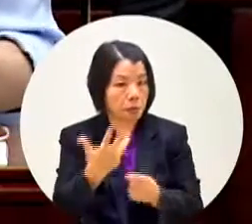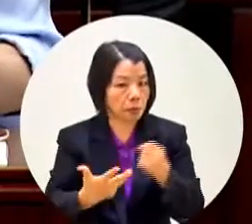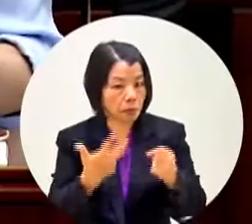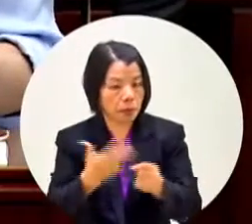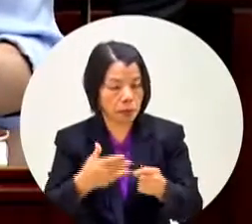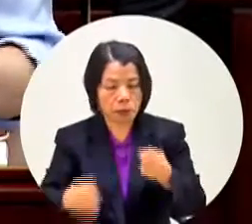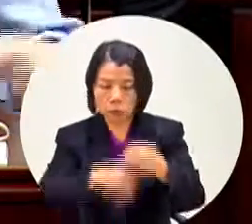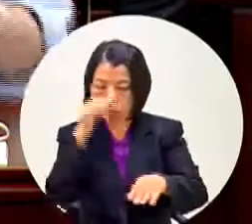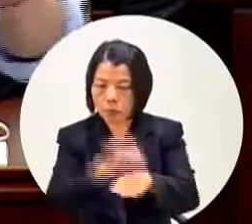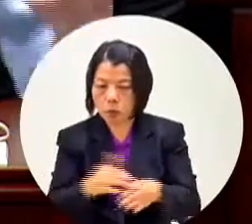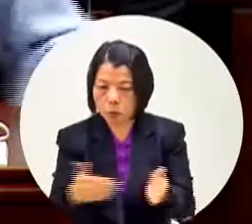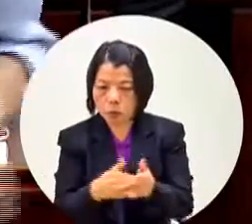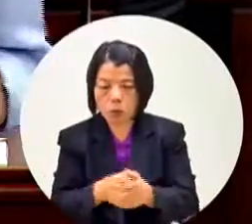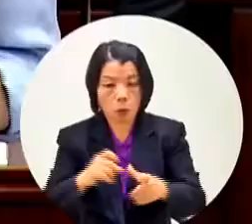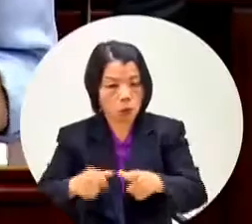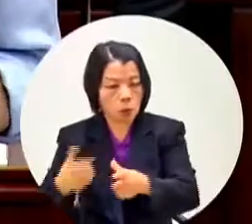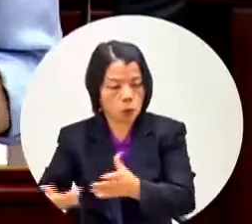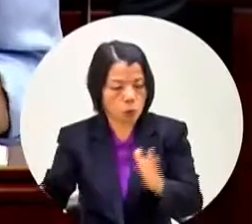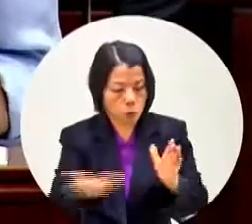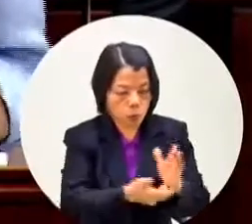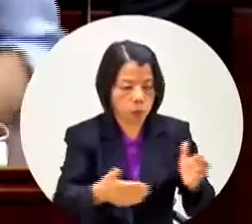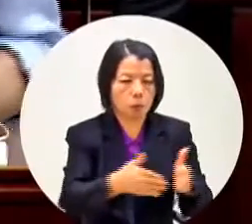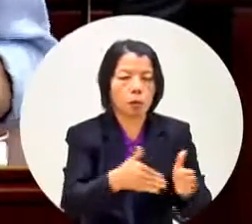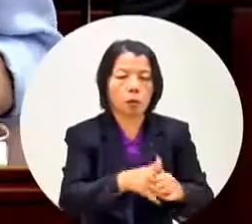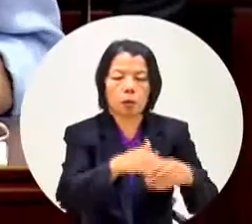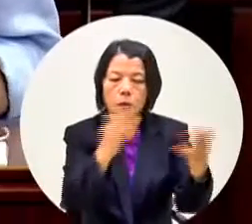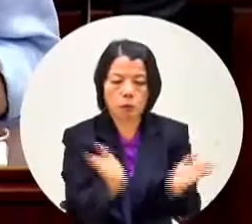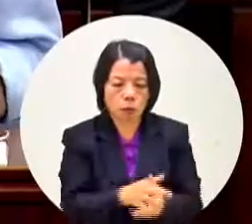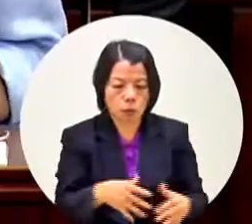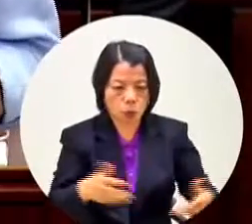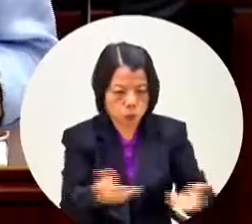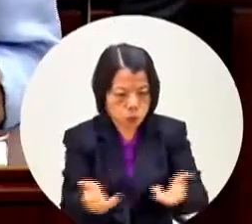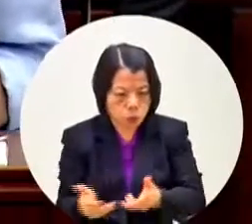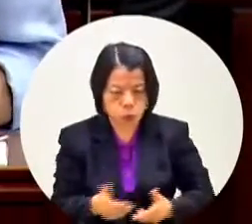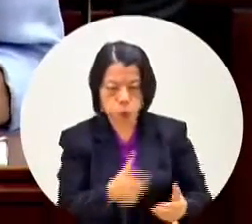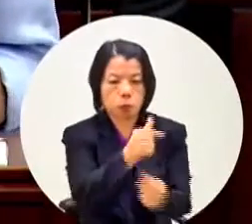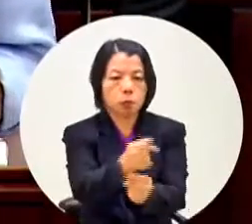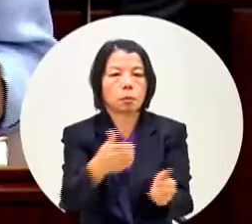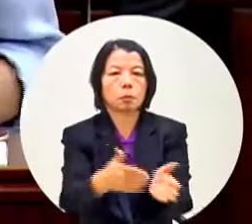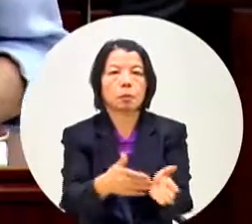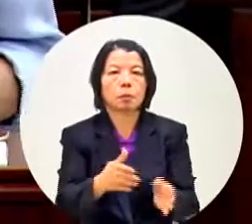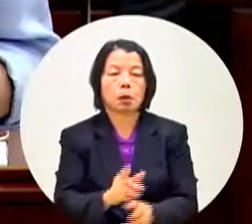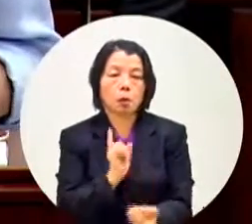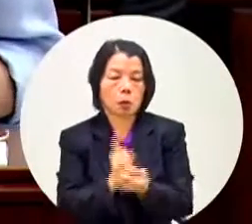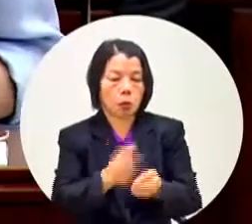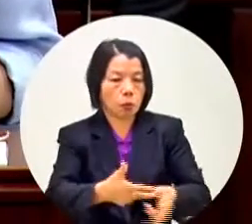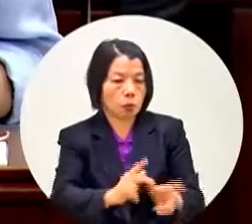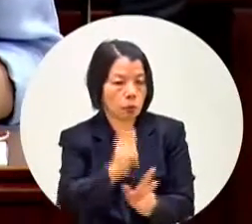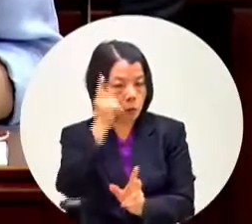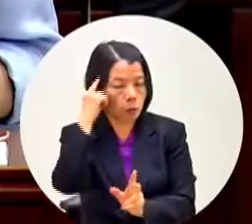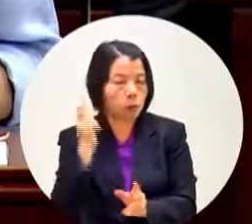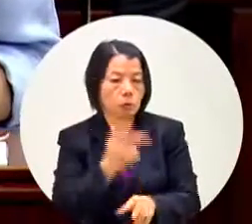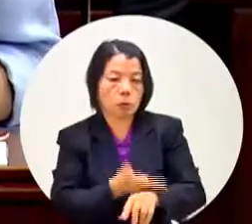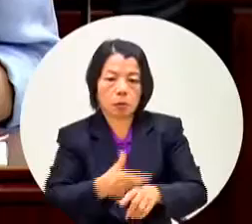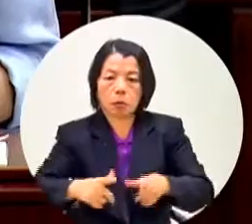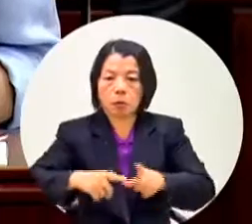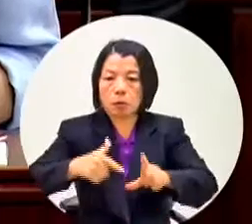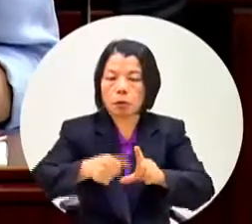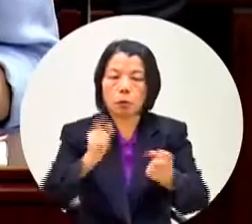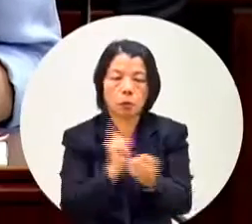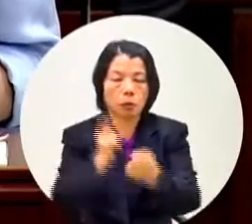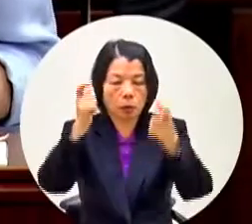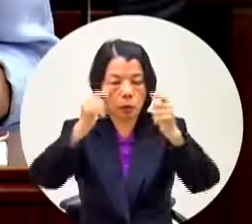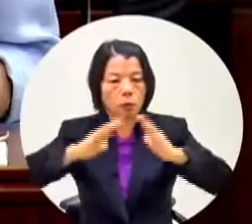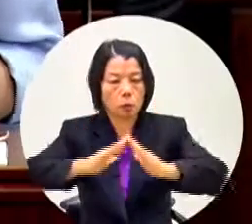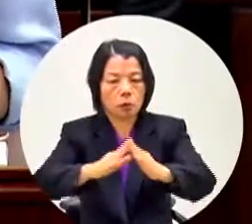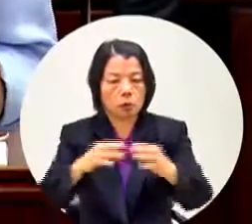至买一送一，我们还请教育局规划中英文双语教育，桥头一定要赶快启动。